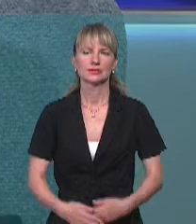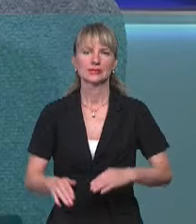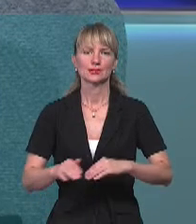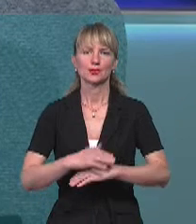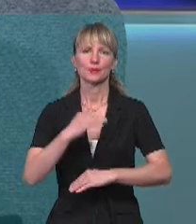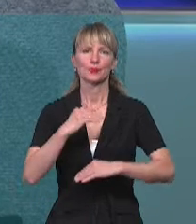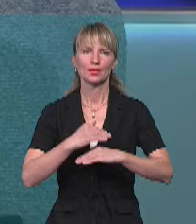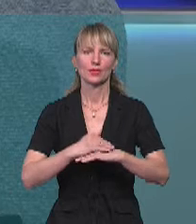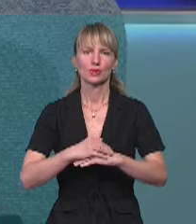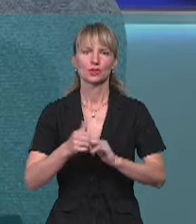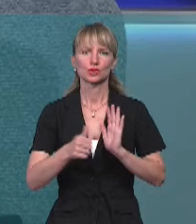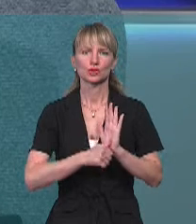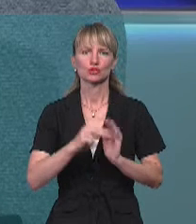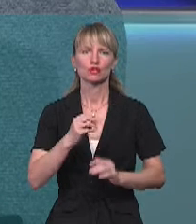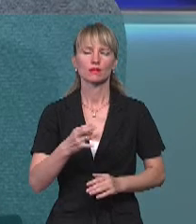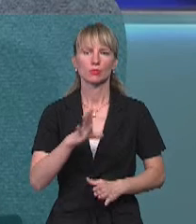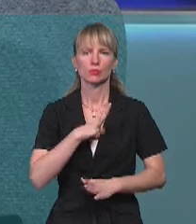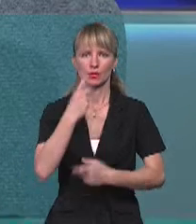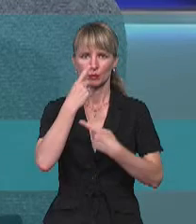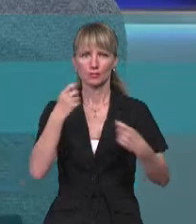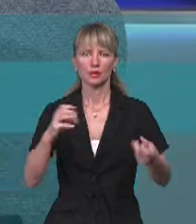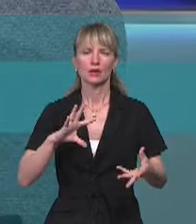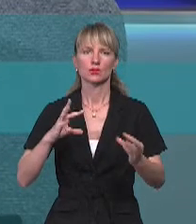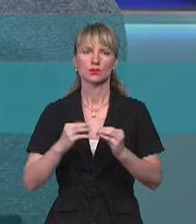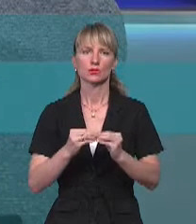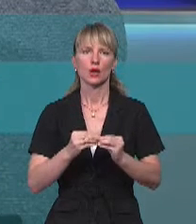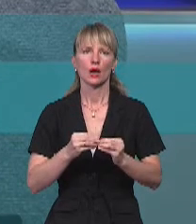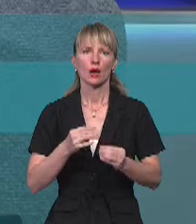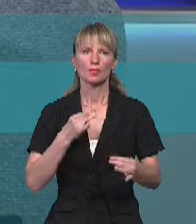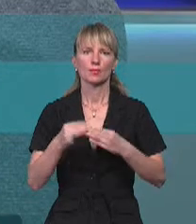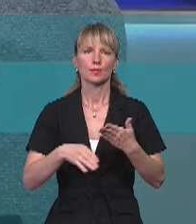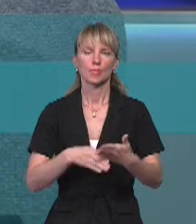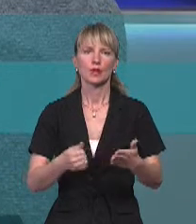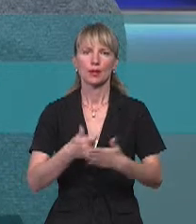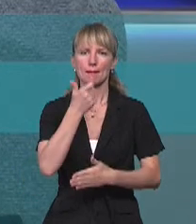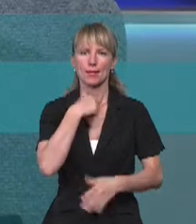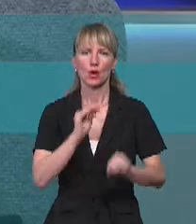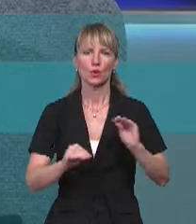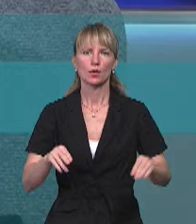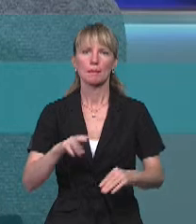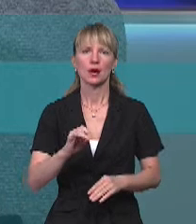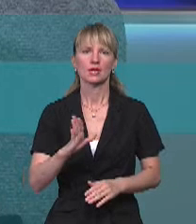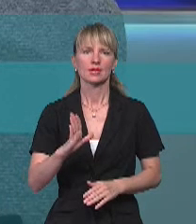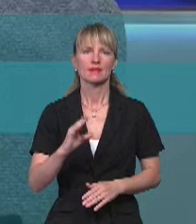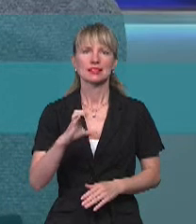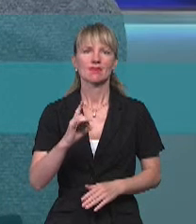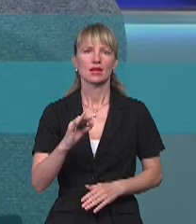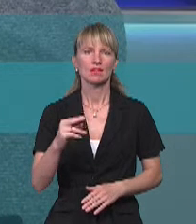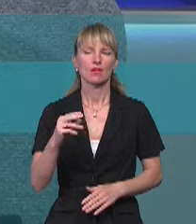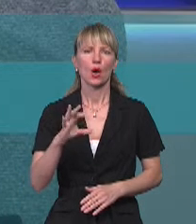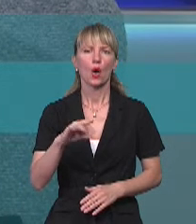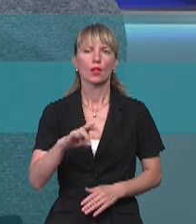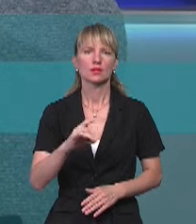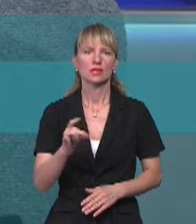Добрий вечір. 6 червня були оголошені результати публічної консультації щодо благоустрою парків та скверів Олександрівського району Запоріжжя,